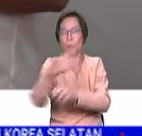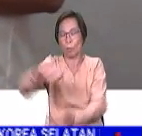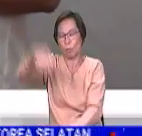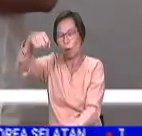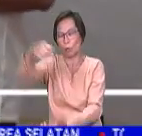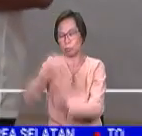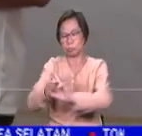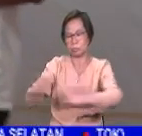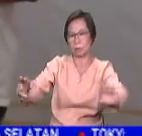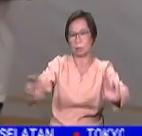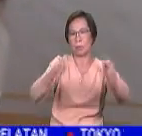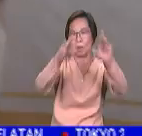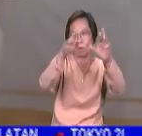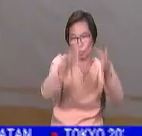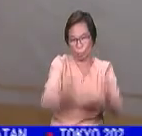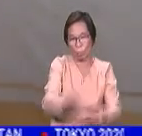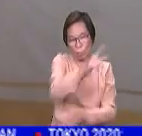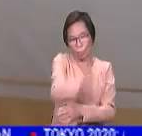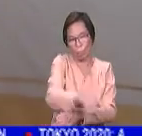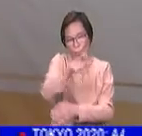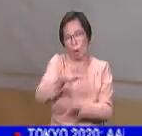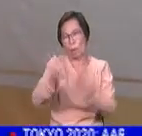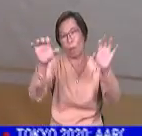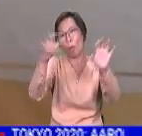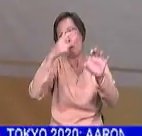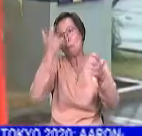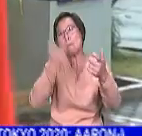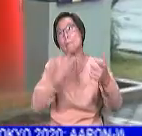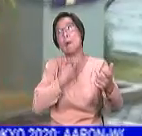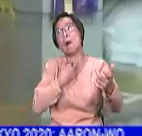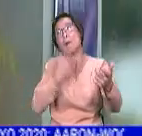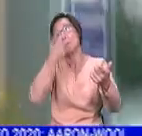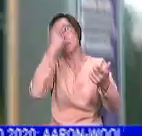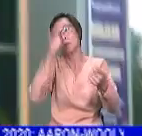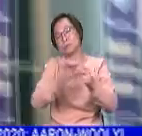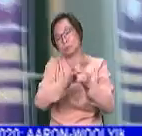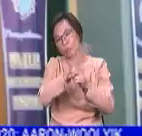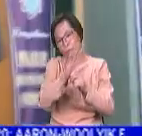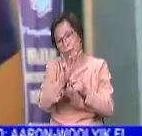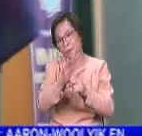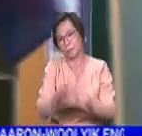kali diserahkan kepada warga Pontianak kekerasan akibat qobid